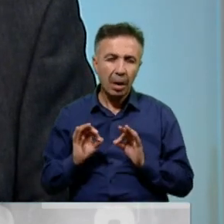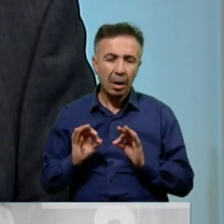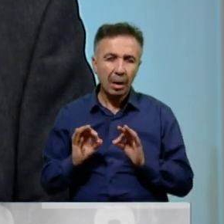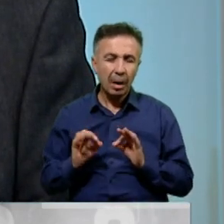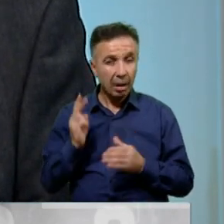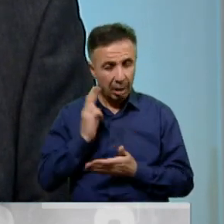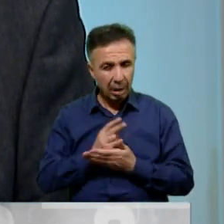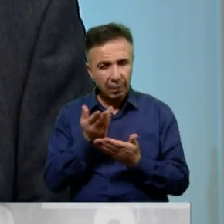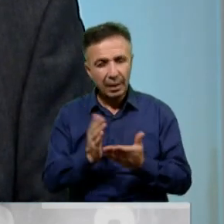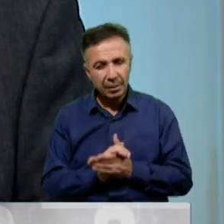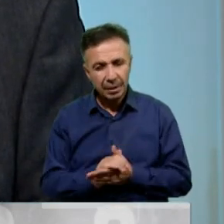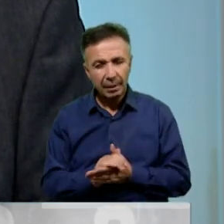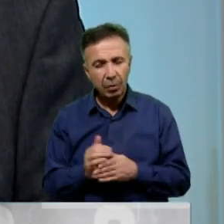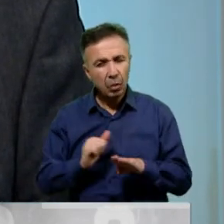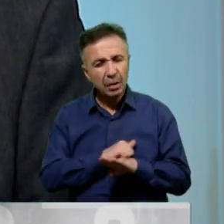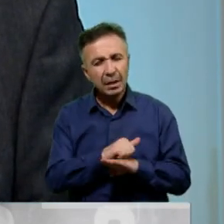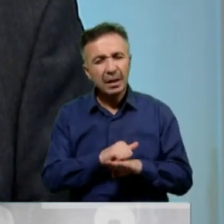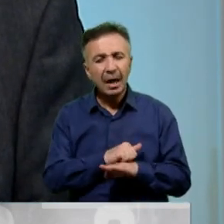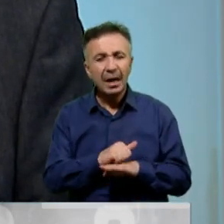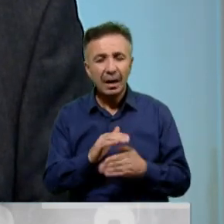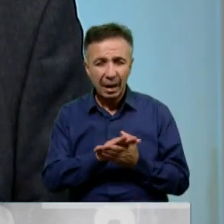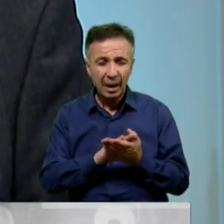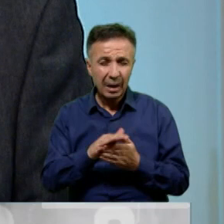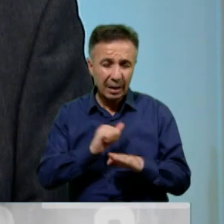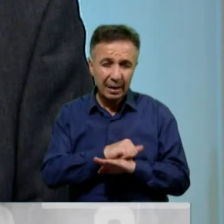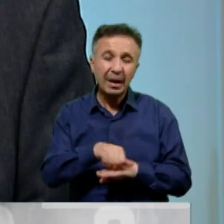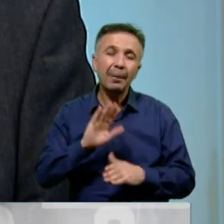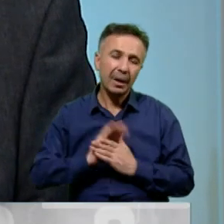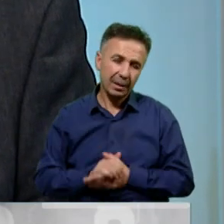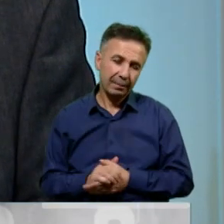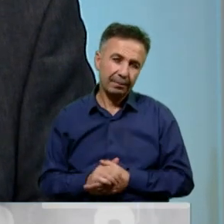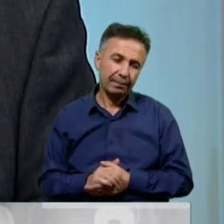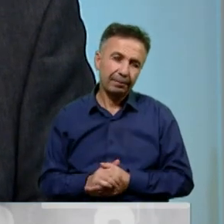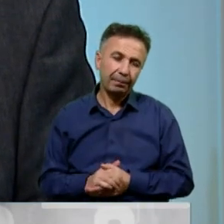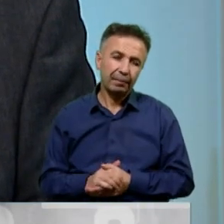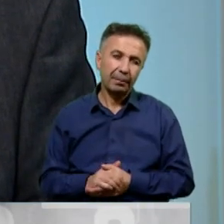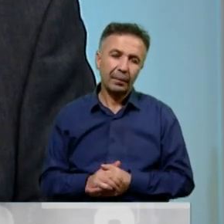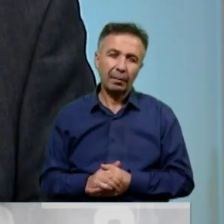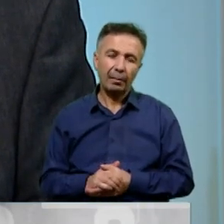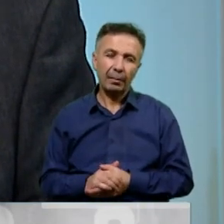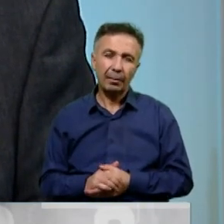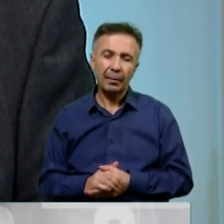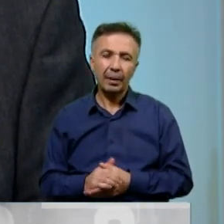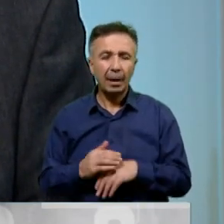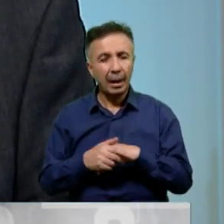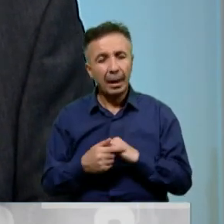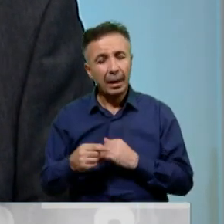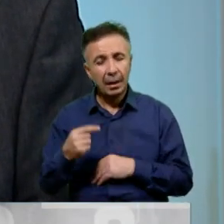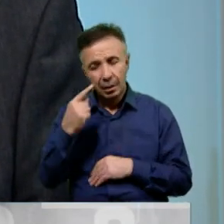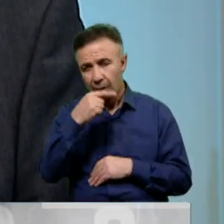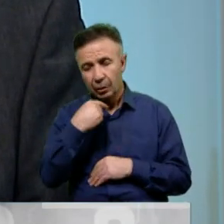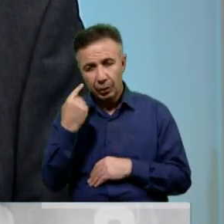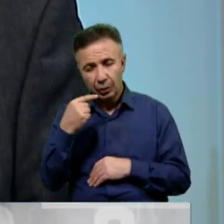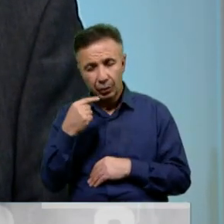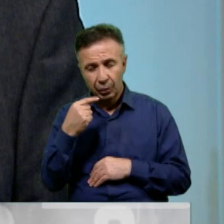belirtiyorsa o yıkama fiilini icra etmeden, ayakları yıkamadan efendim abdestini alabilir